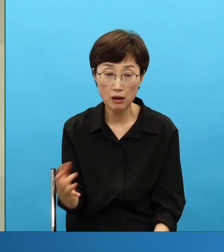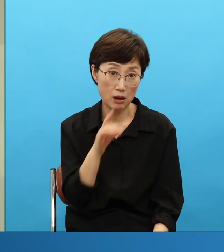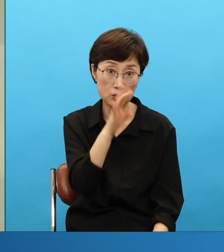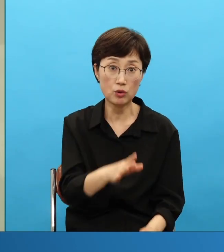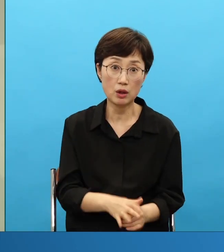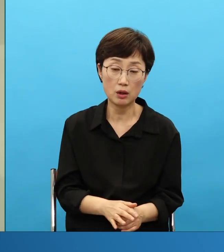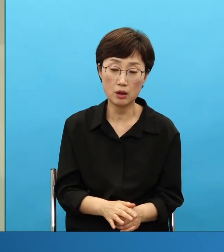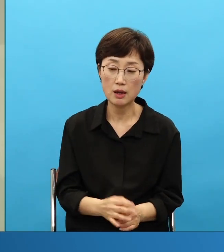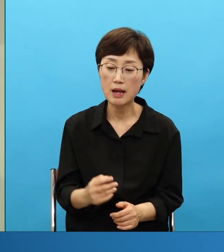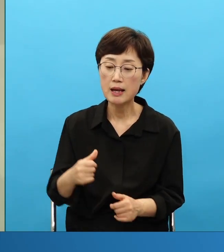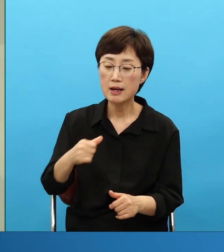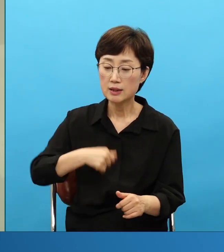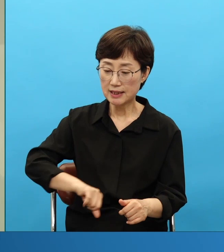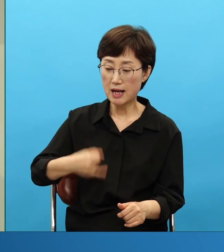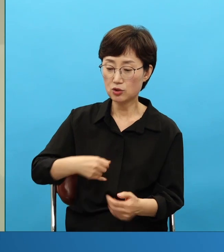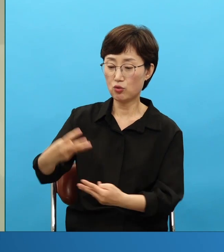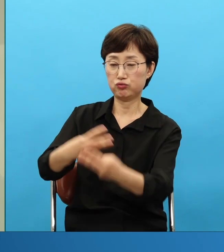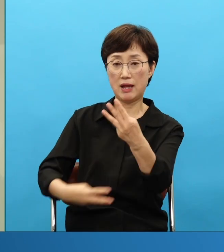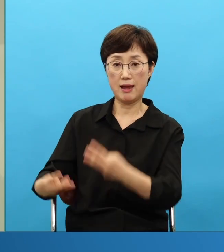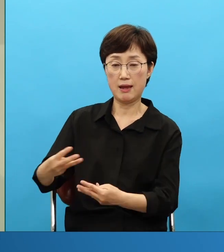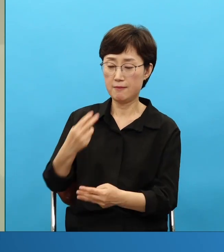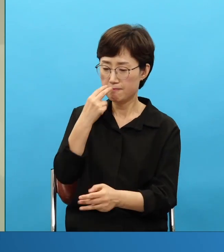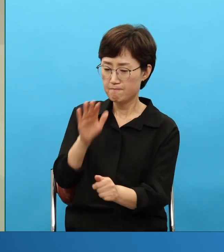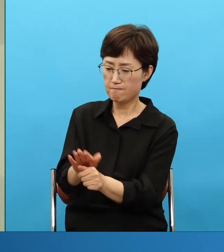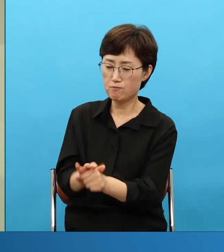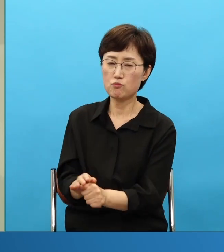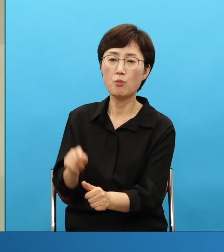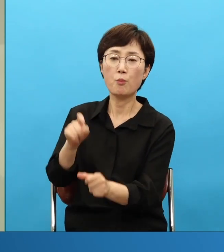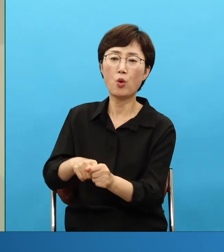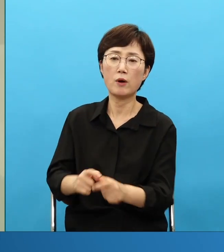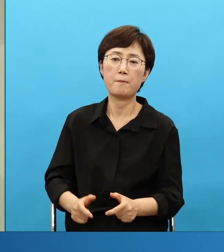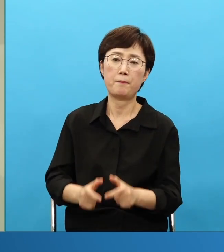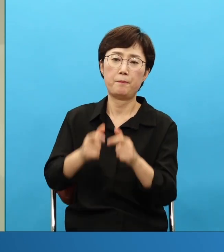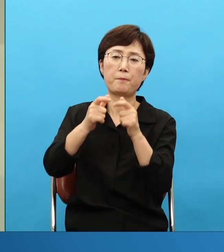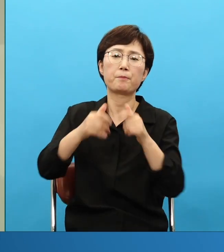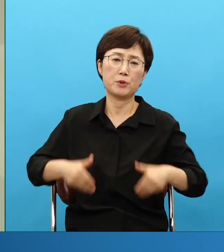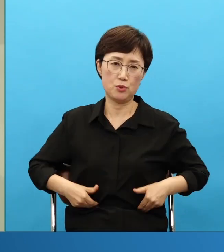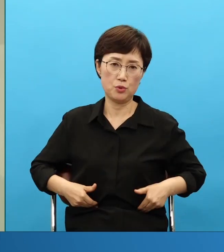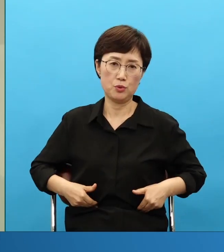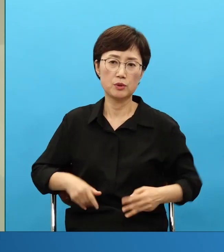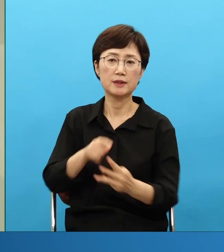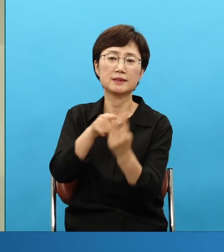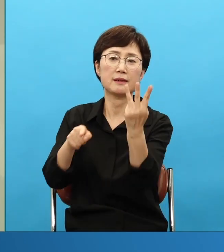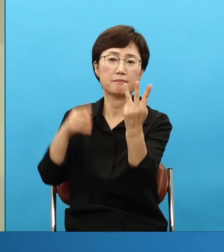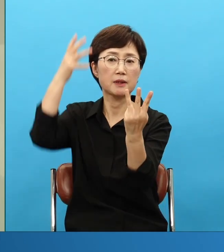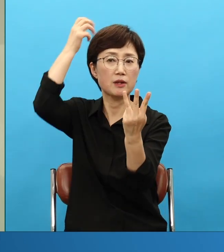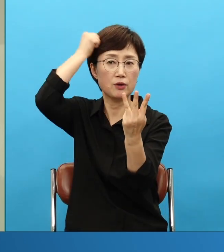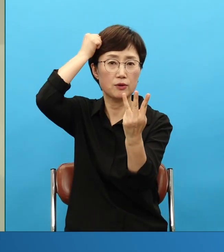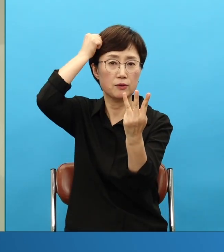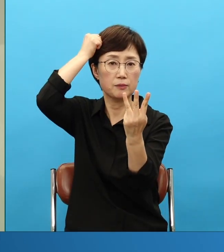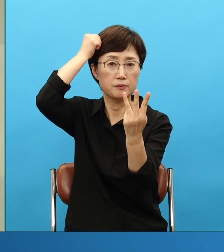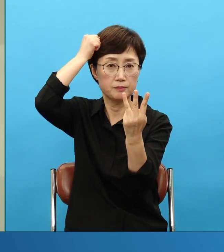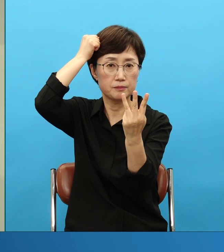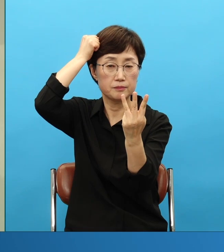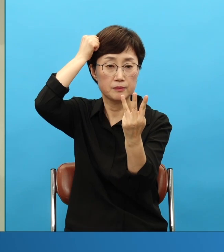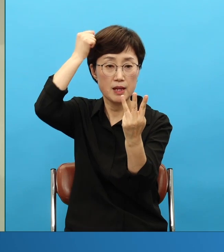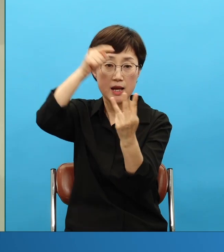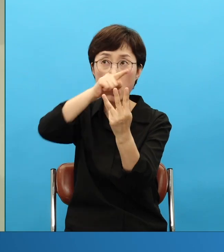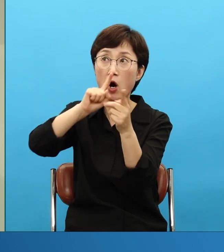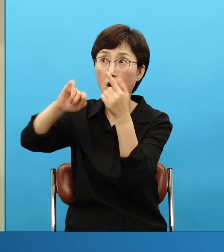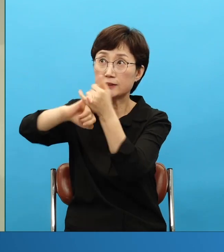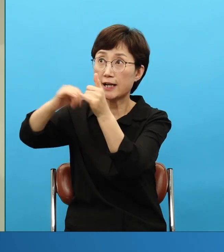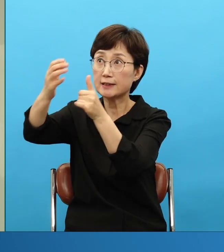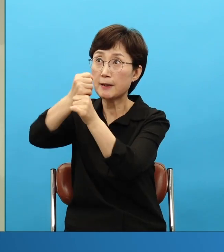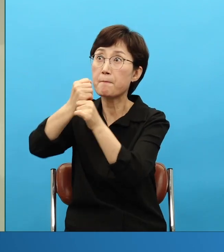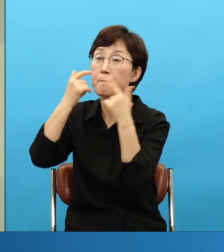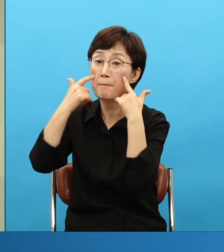살리는 망대 세워라. That raise the partisan to save them. 역사는 날 수밖에 없죠. The works are bound to take place then. 어느 정도 응답하셨습니까? And to what extent